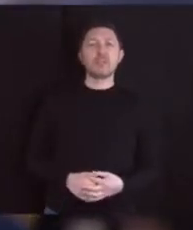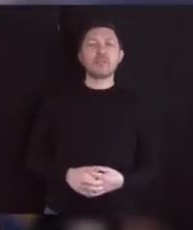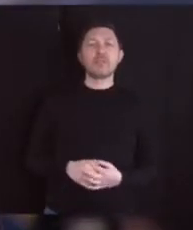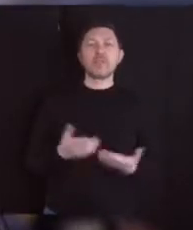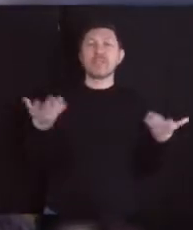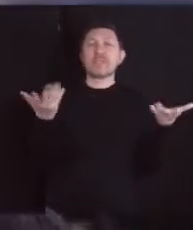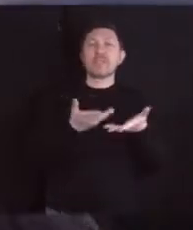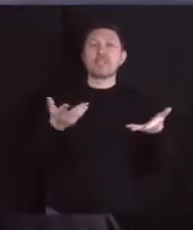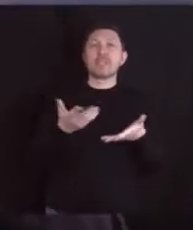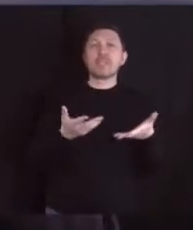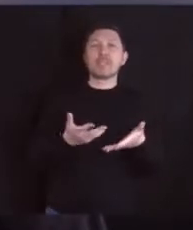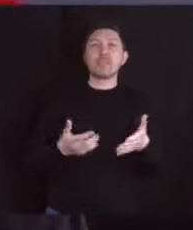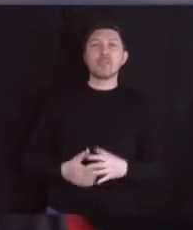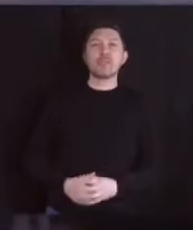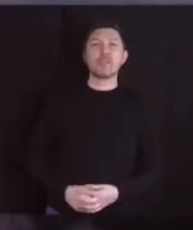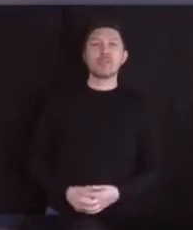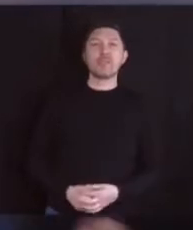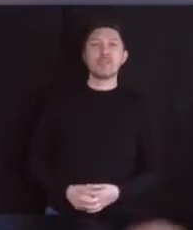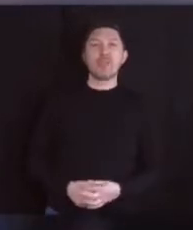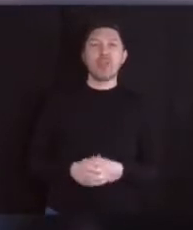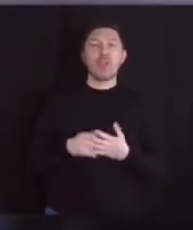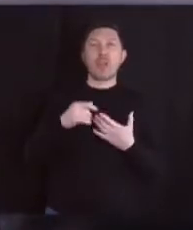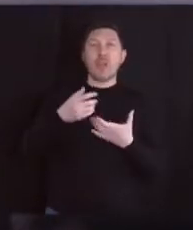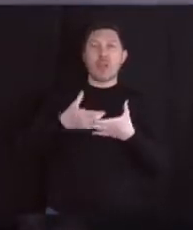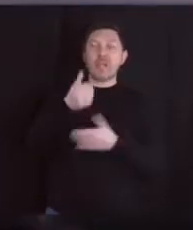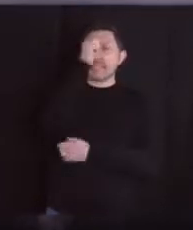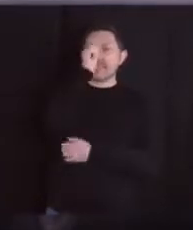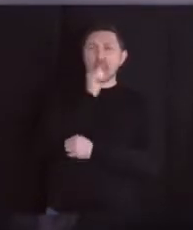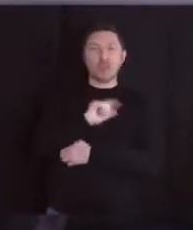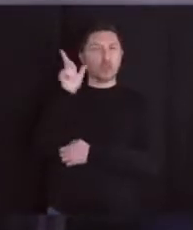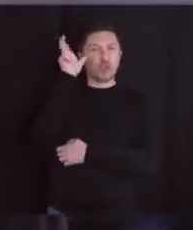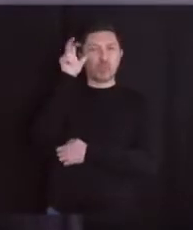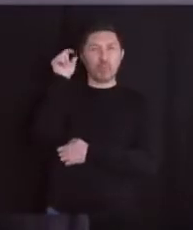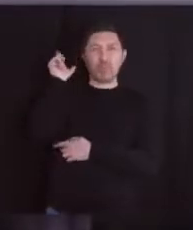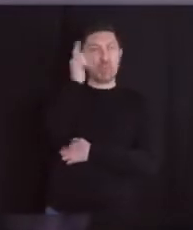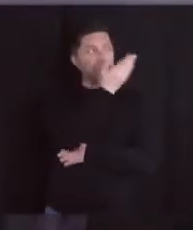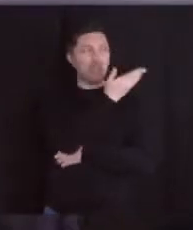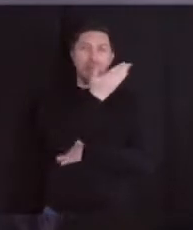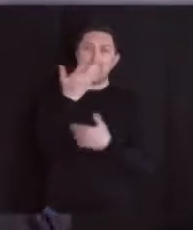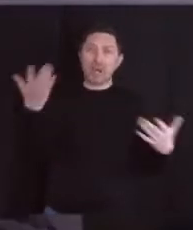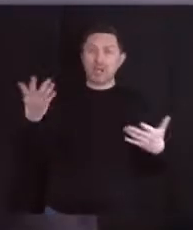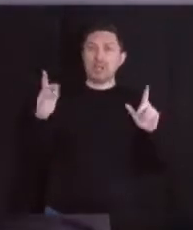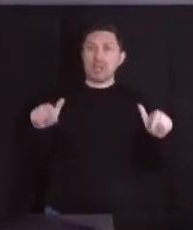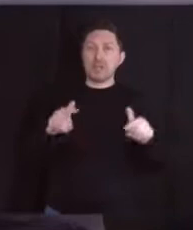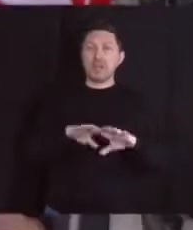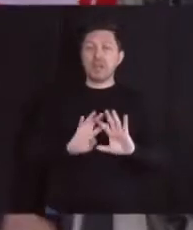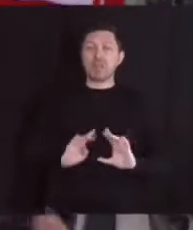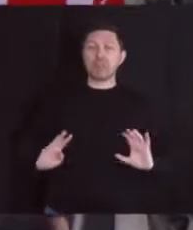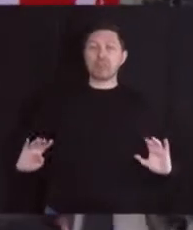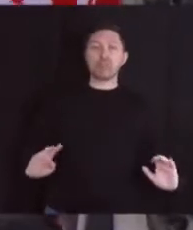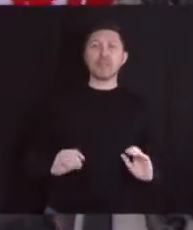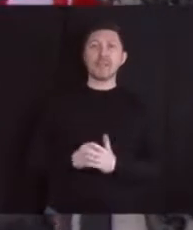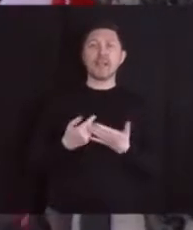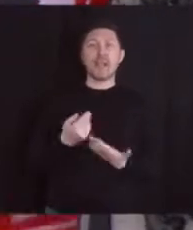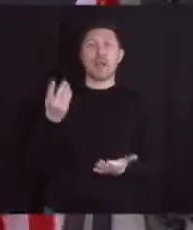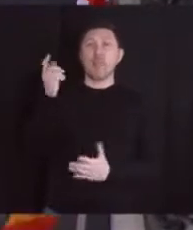de bronze au pied du monument dont l'auteur a voulu qu'il